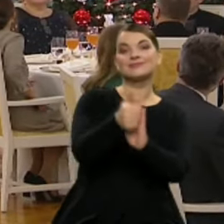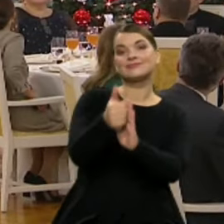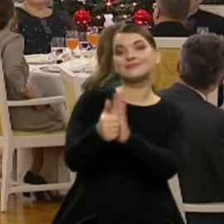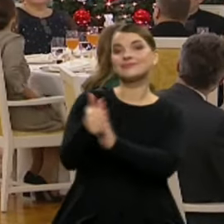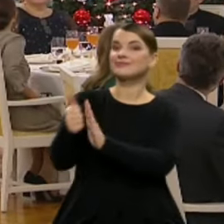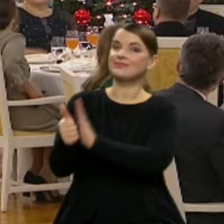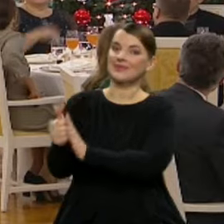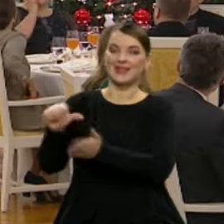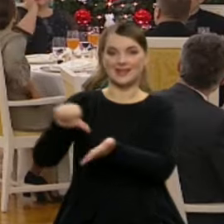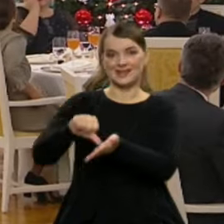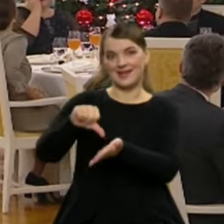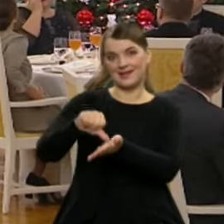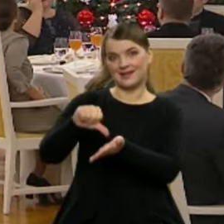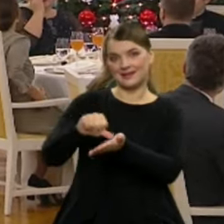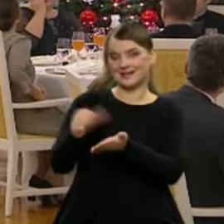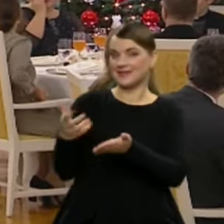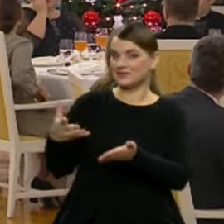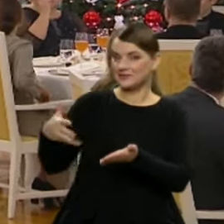pusryčių dalyviai.